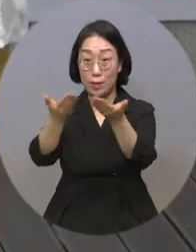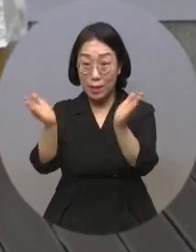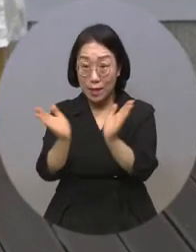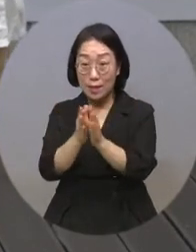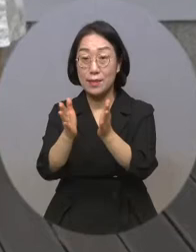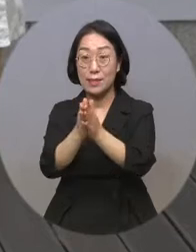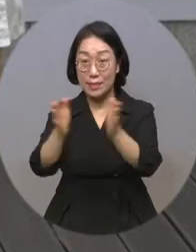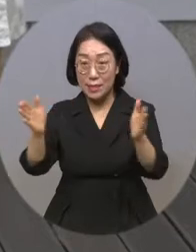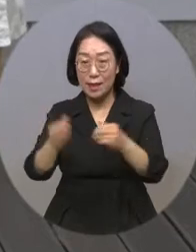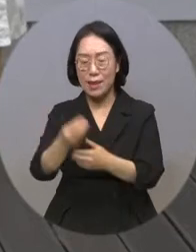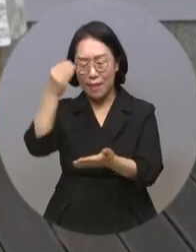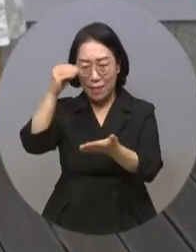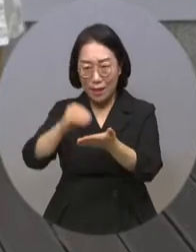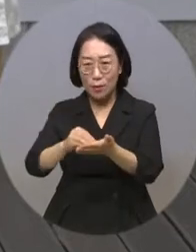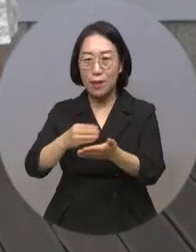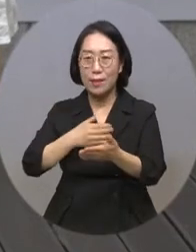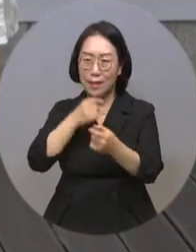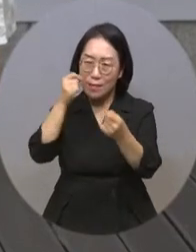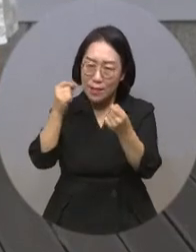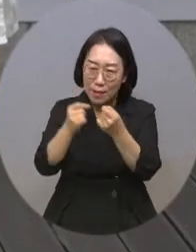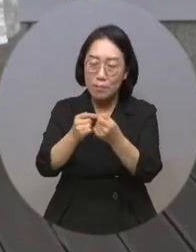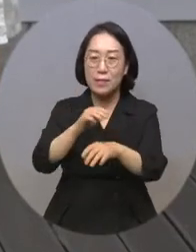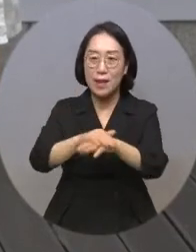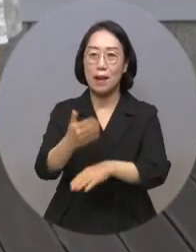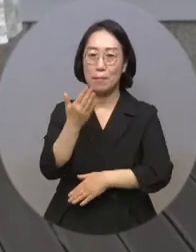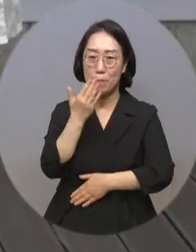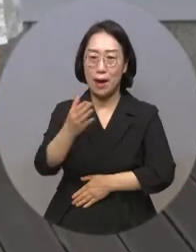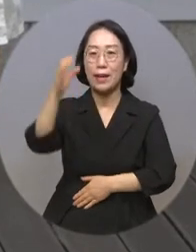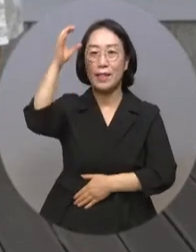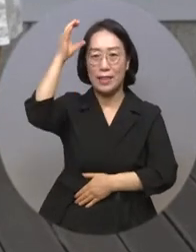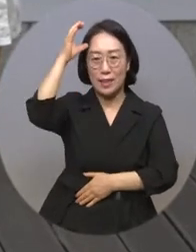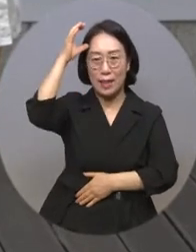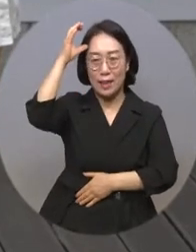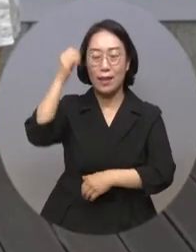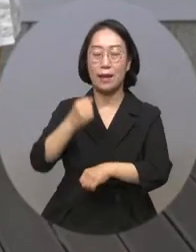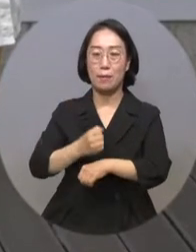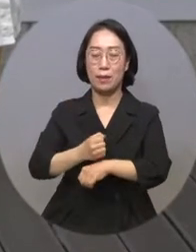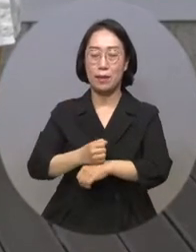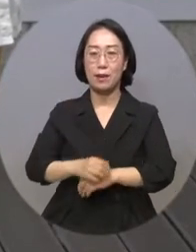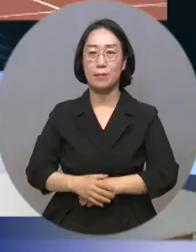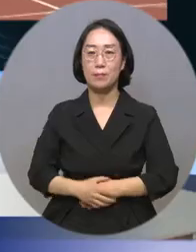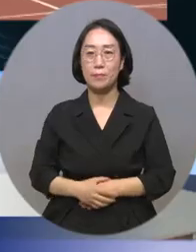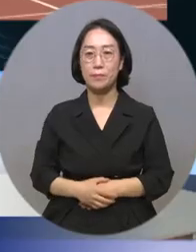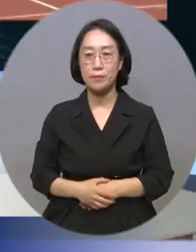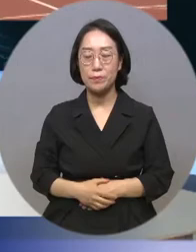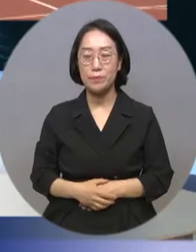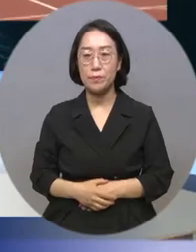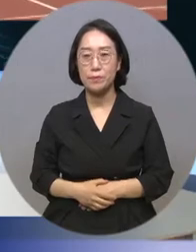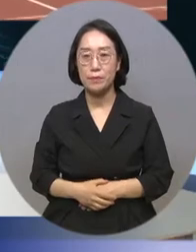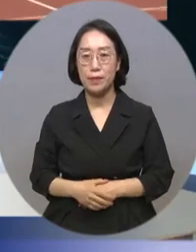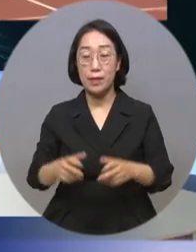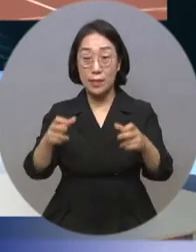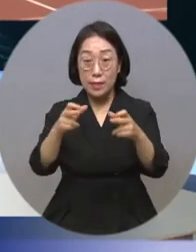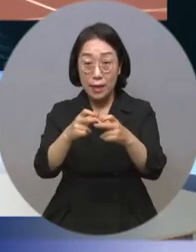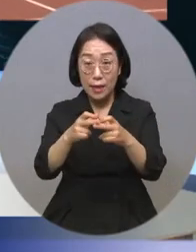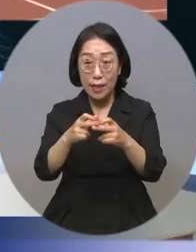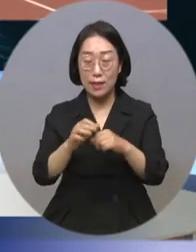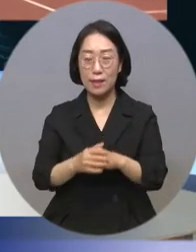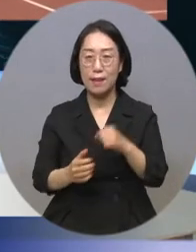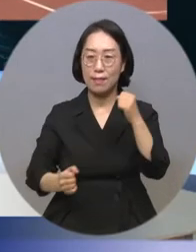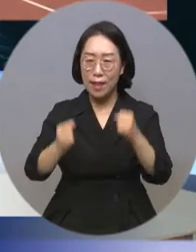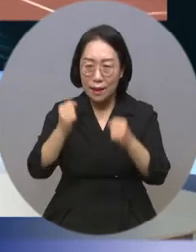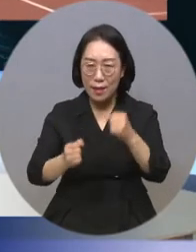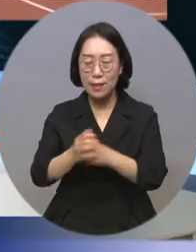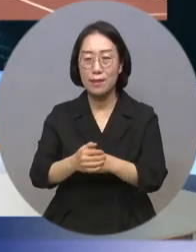정서를 회복하길 기대합니다. 복지TV 경기방송 정선입니다. 장애인들의 힘찬